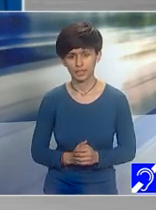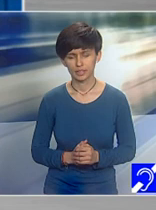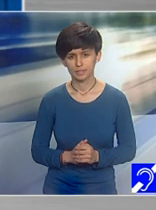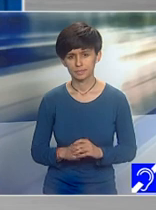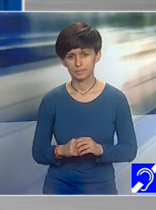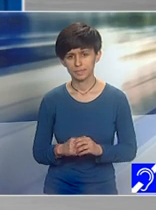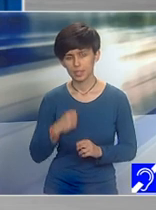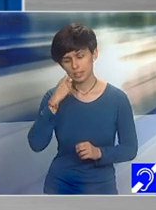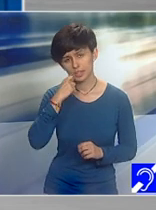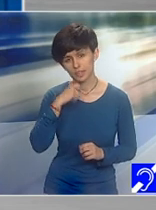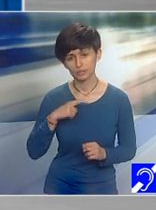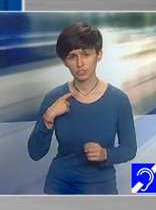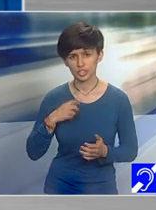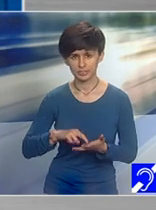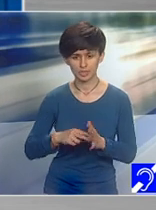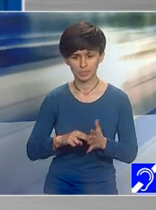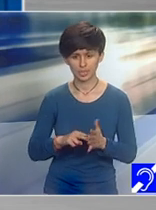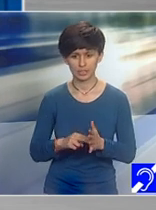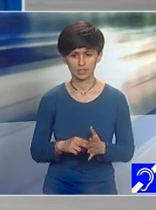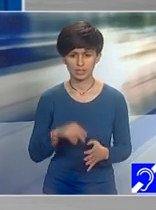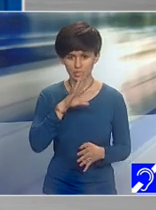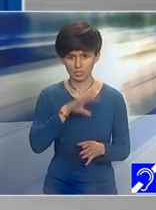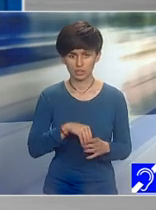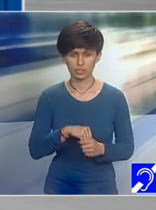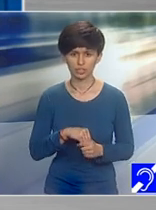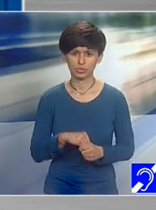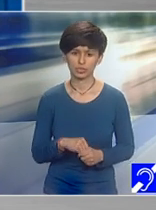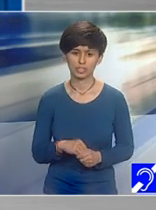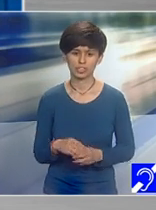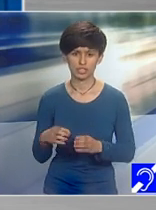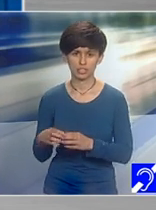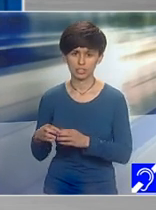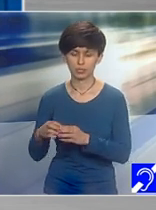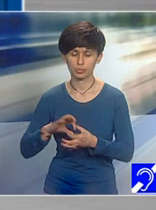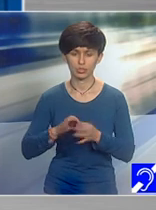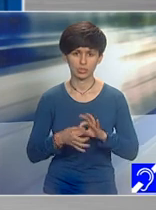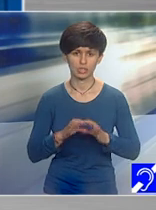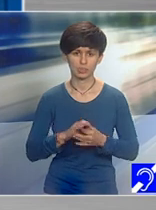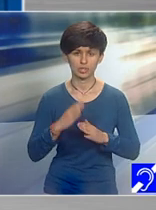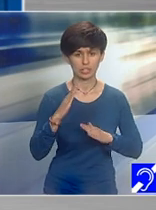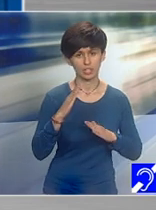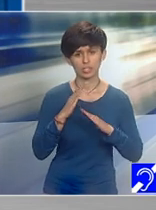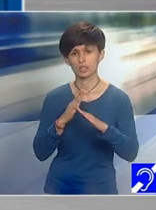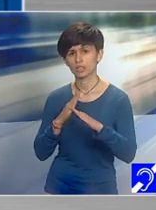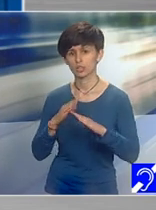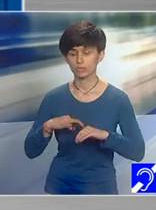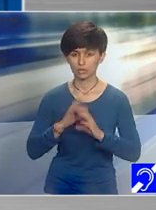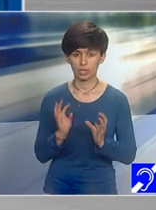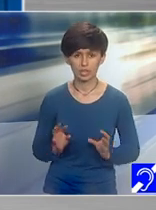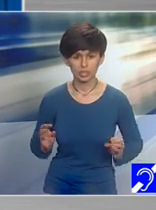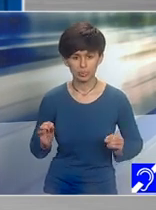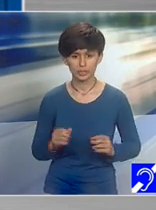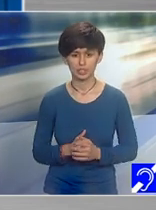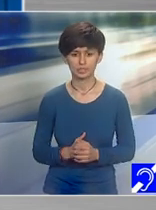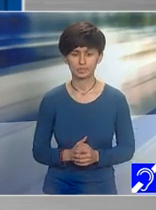și este pregătit și locuiește în Cluj lotul olimpic de judo al României. Antrenat de Florin Berceanu,